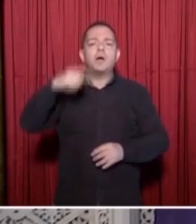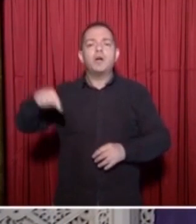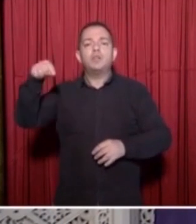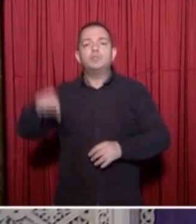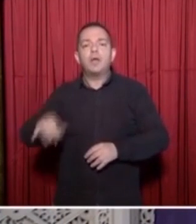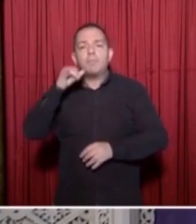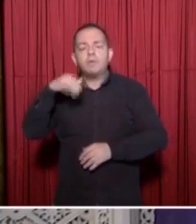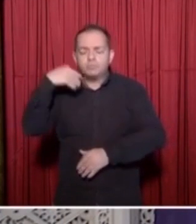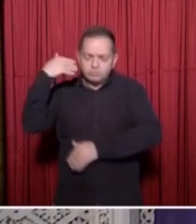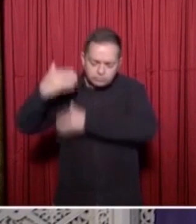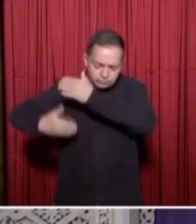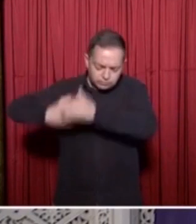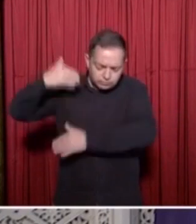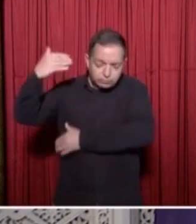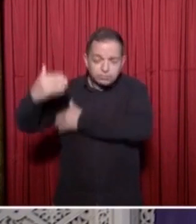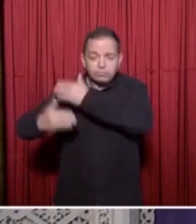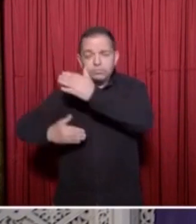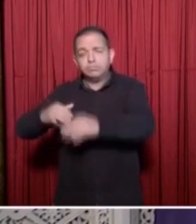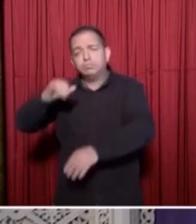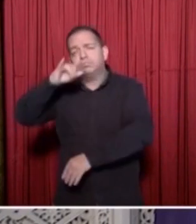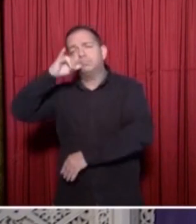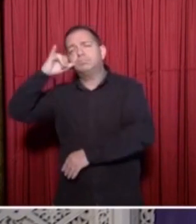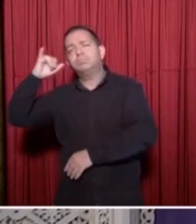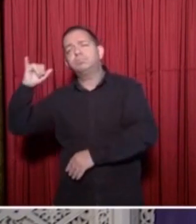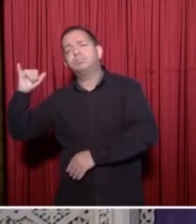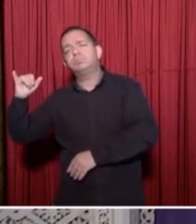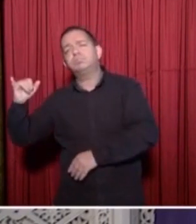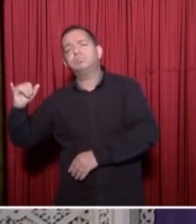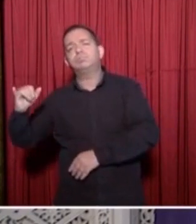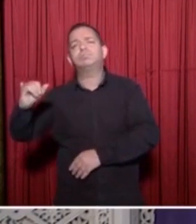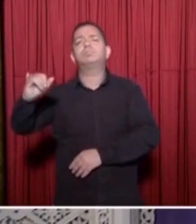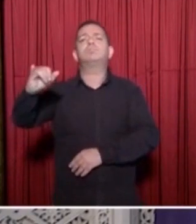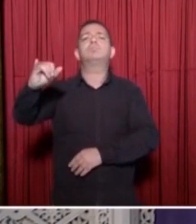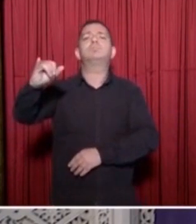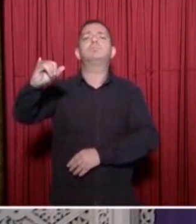αΐ, και εις τους αιώνας των